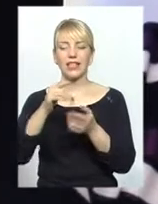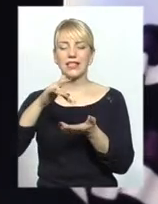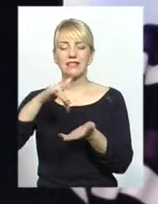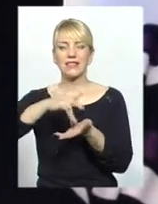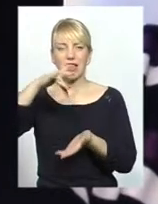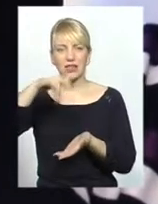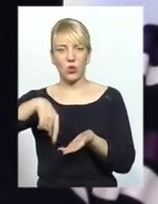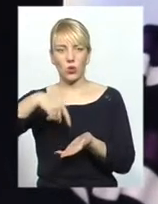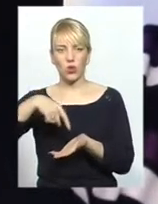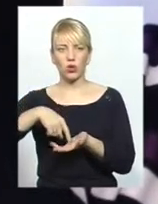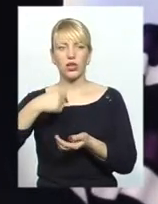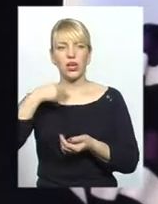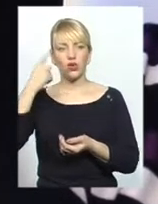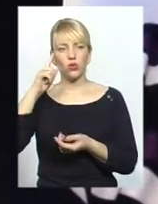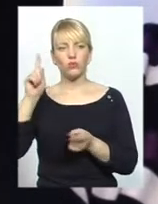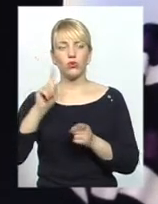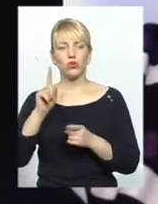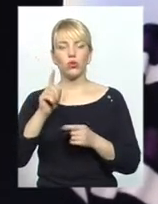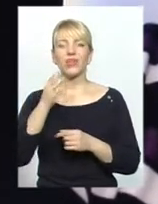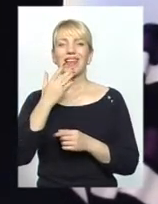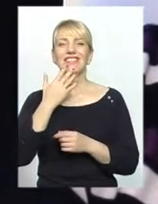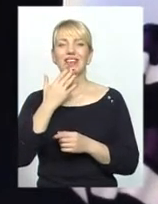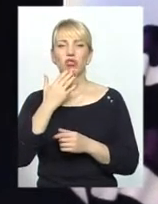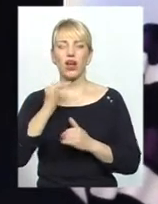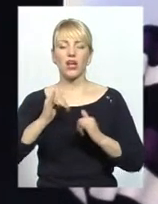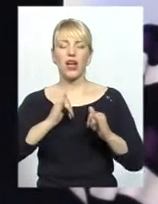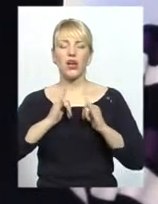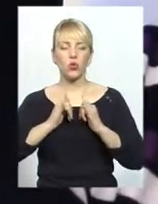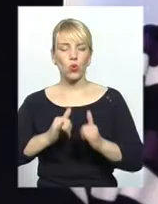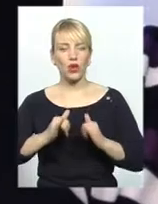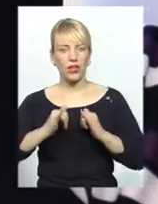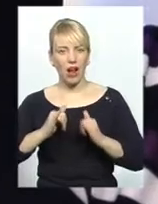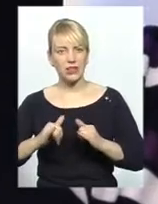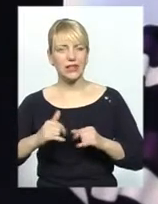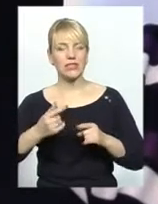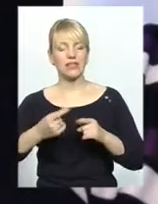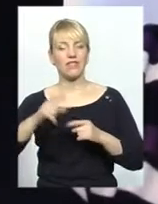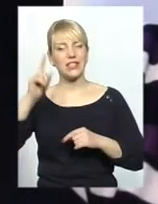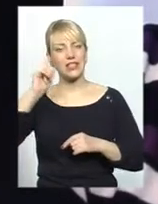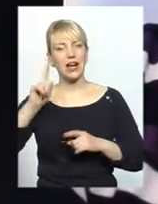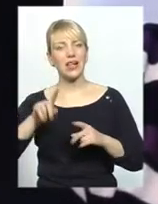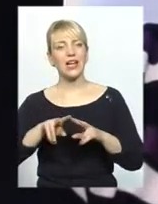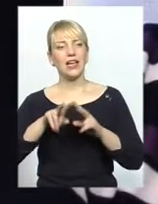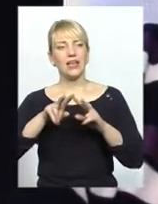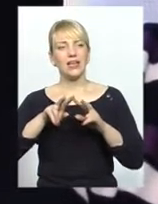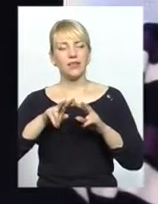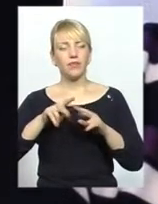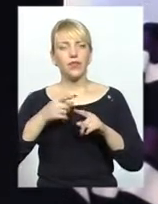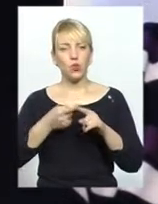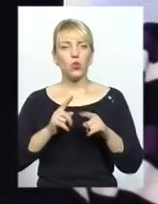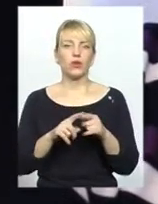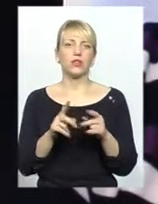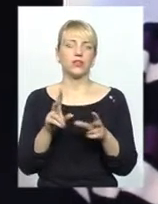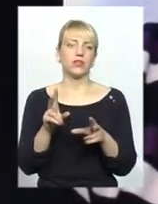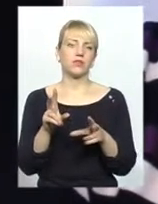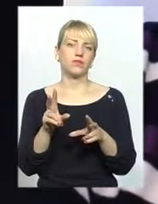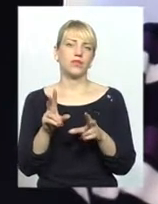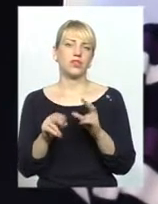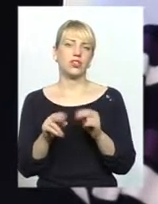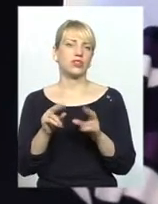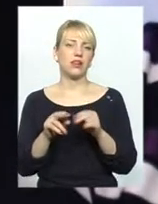что национальная толерантность в Израиле – это, наверное, тоже что-то, что уже даже, ну, переходит